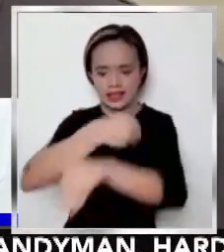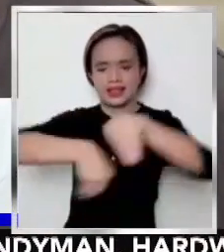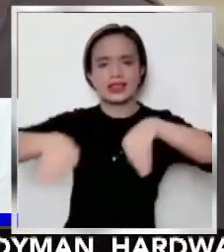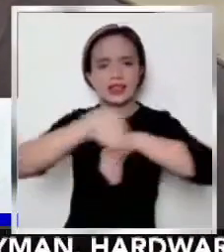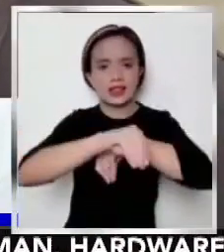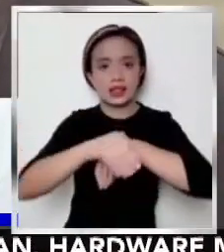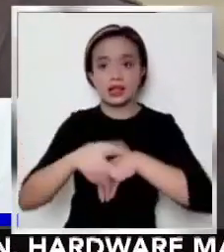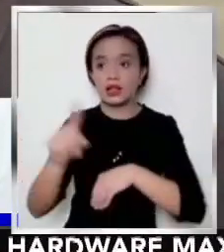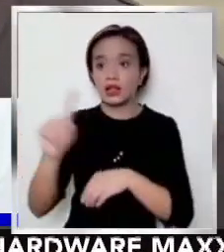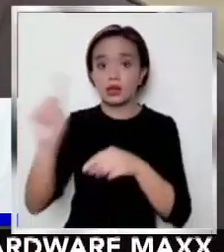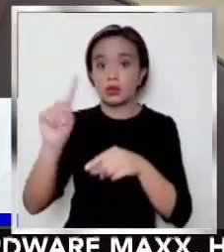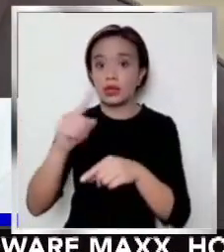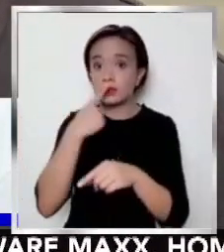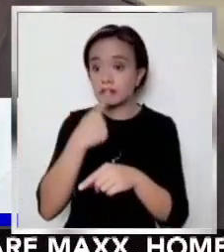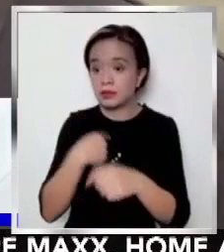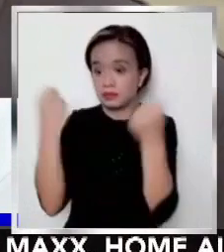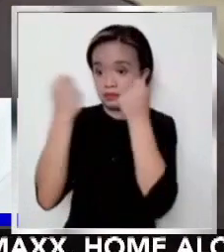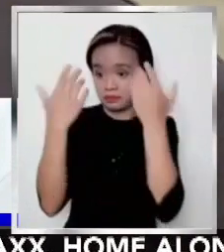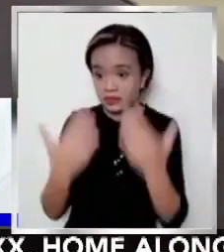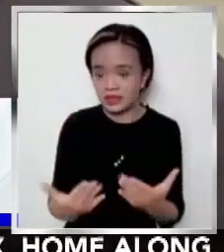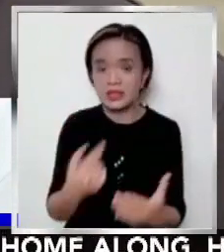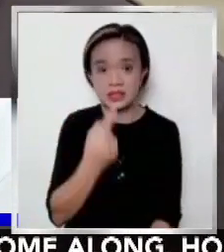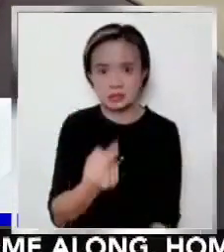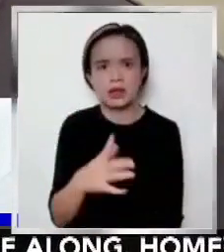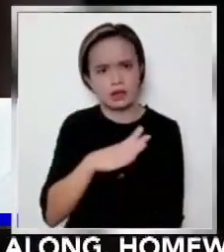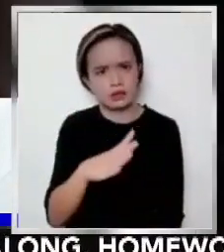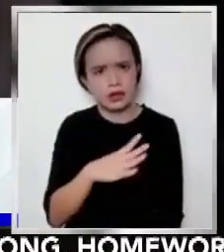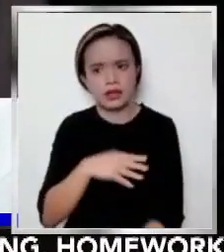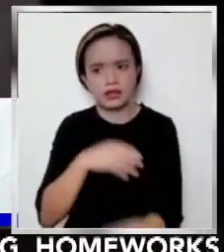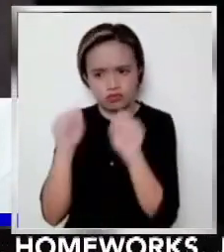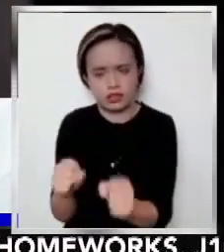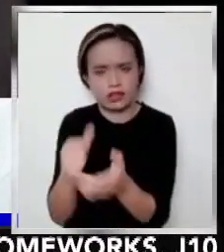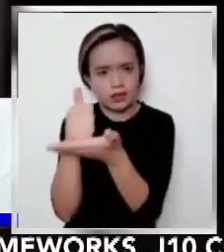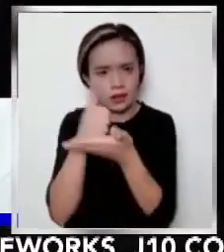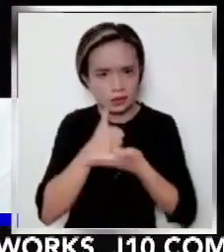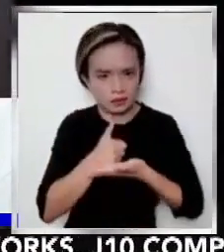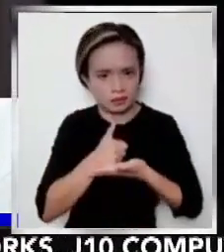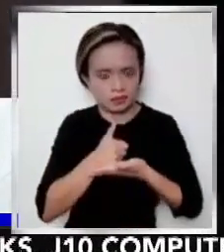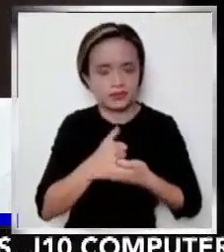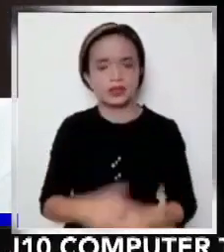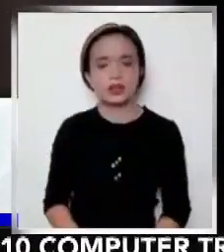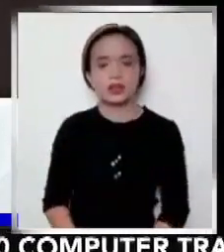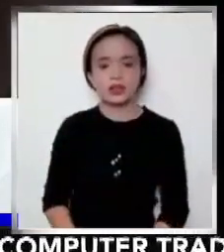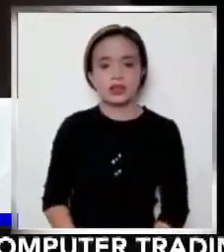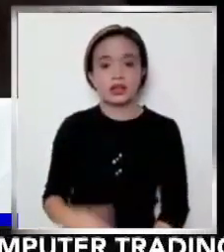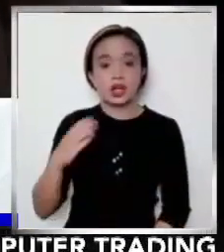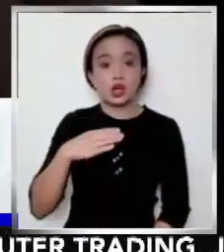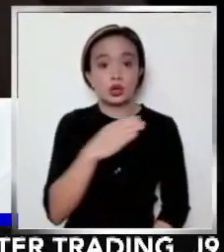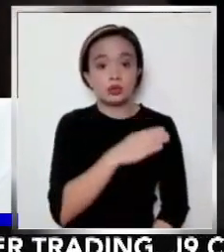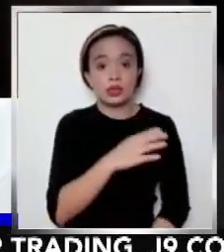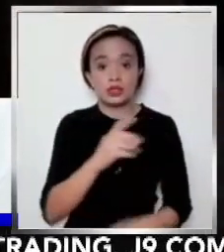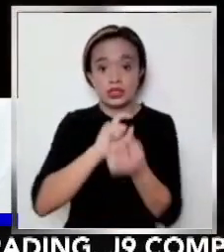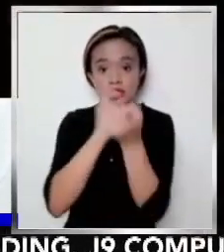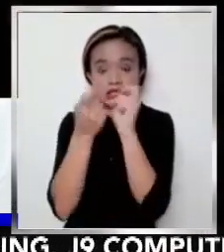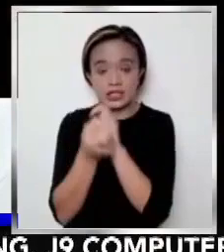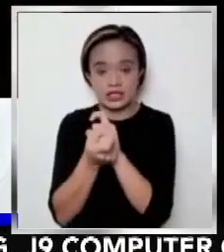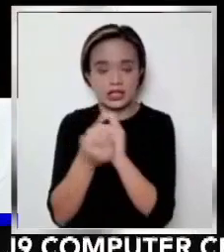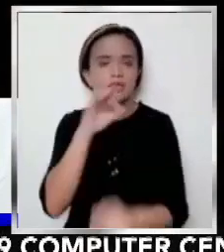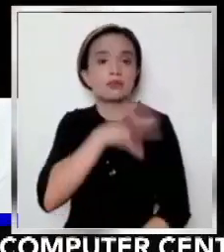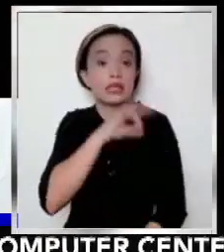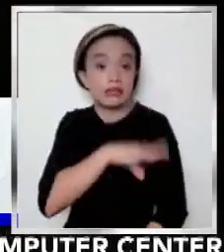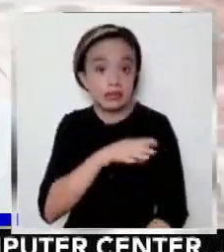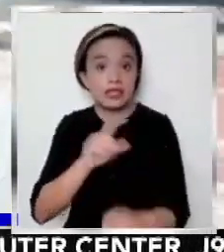told us is, actually, okay ho yun, nakakatulong ho sa amin yun. Ang commission change, ipapataw lang daw sa mga